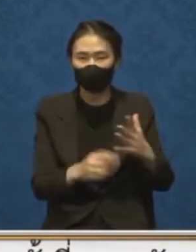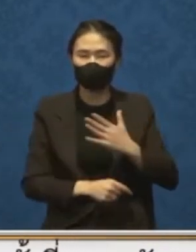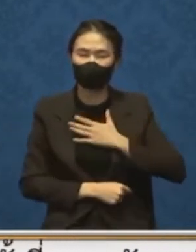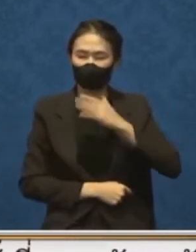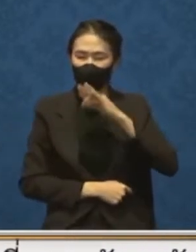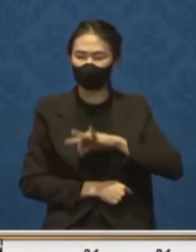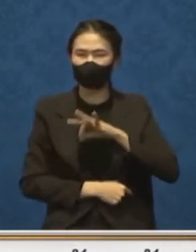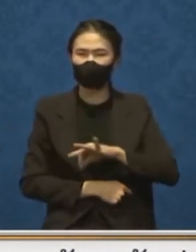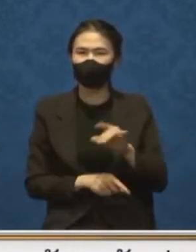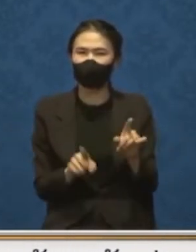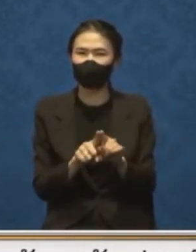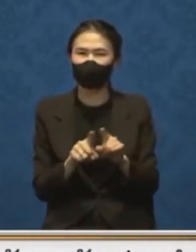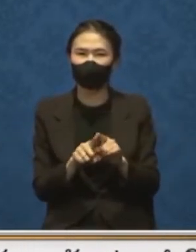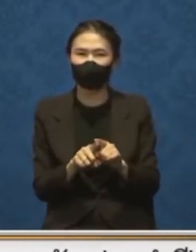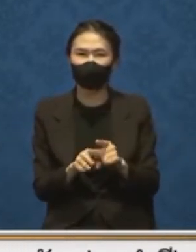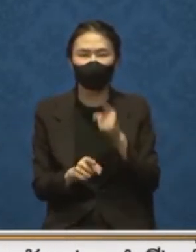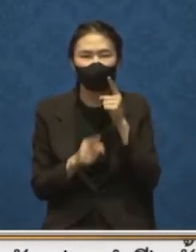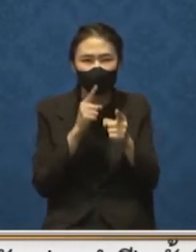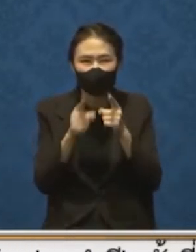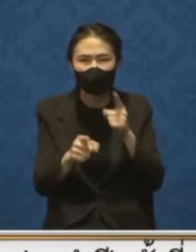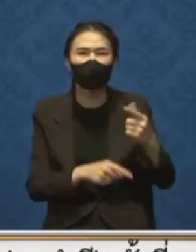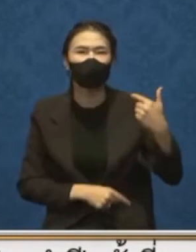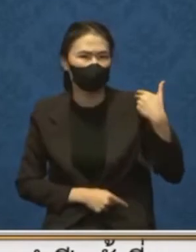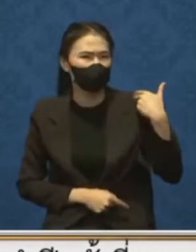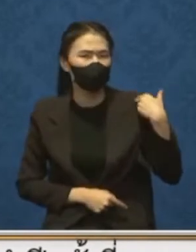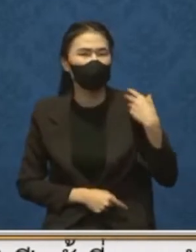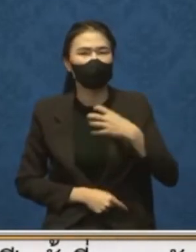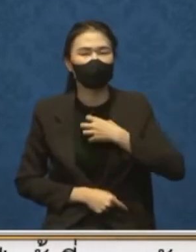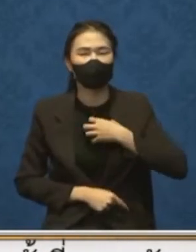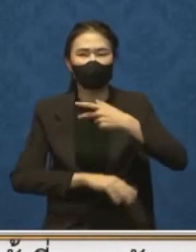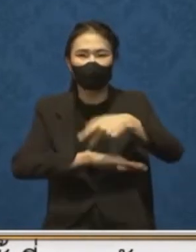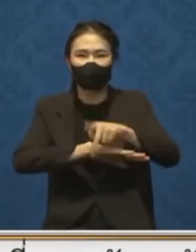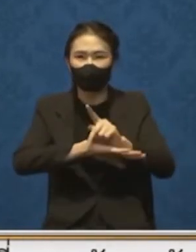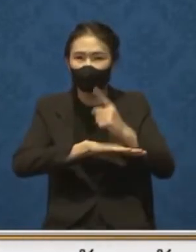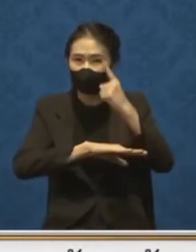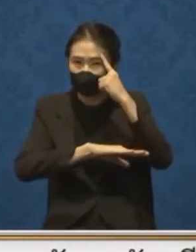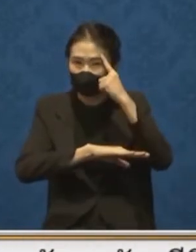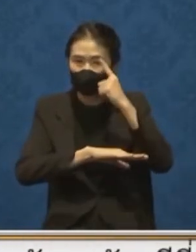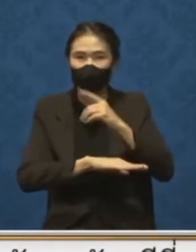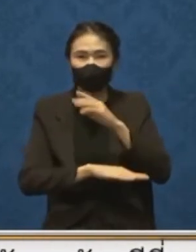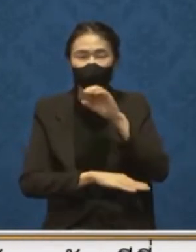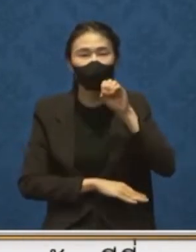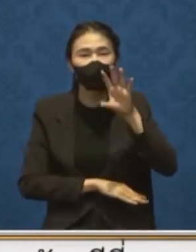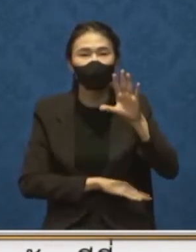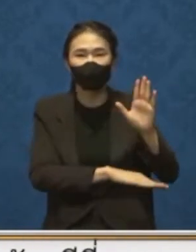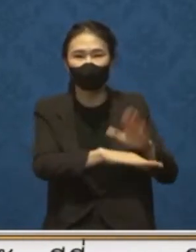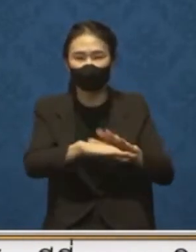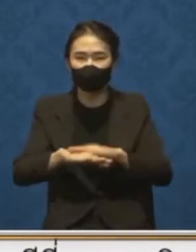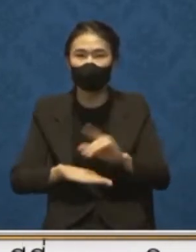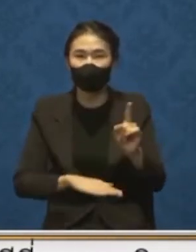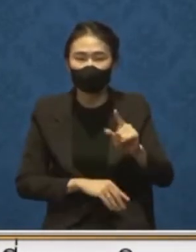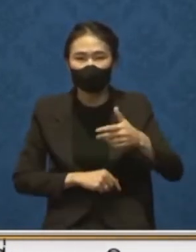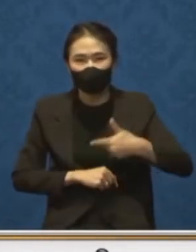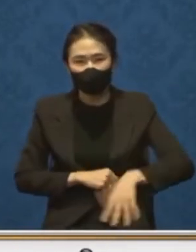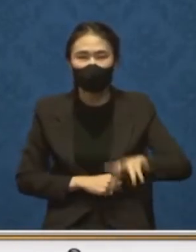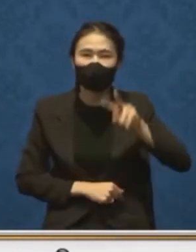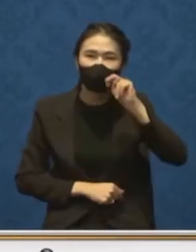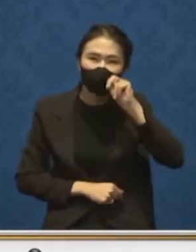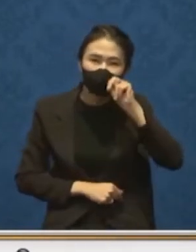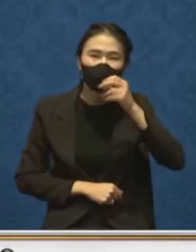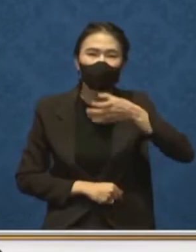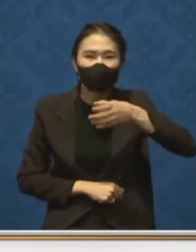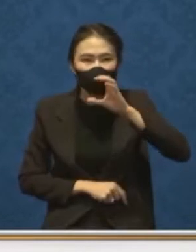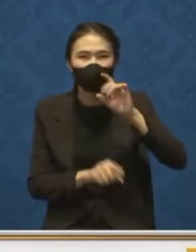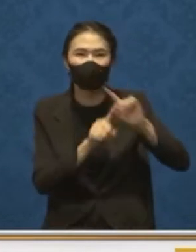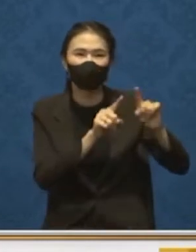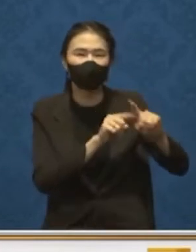จะเป็นเสียงวิพากษ์วิจารณ์จากพี่น้องประชาชนก็อยากให้ท่านประธานได้สั่งการนะครับเรื่องน้ำดื่มเรื่องห้องน้ำไม่เหนือบ่ากว่าแรงครับสภาเราต้องมีพื้น